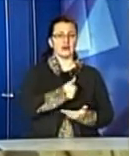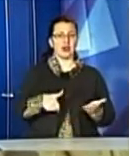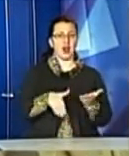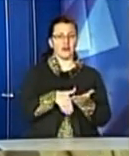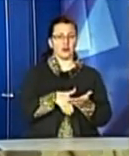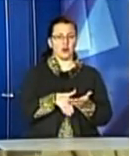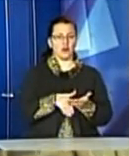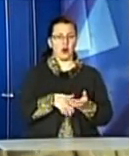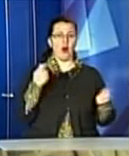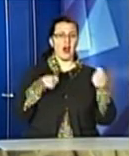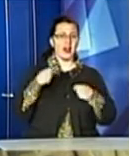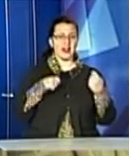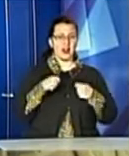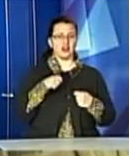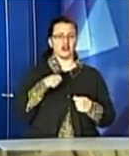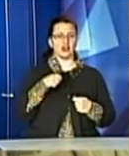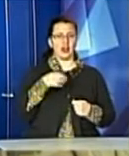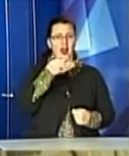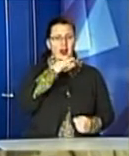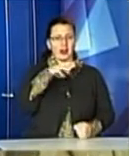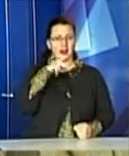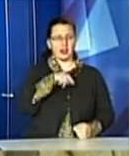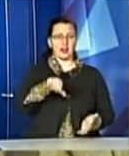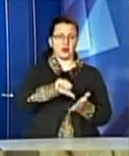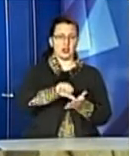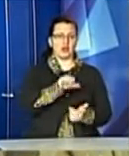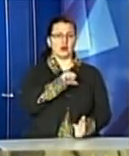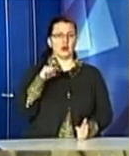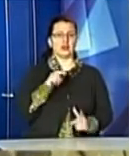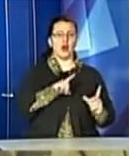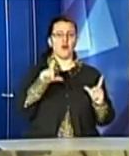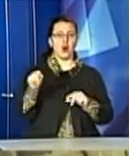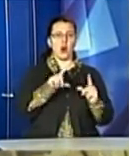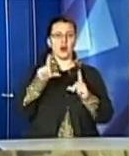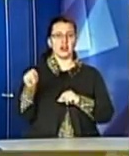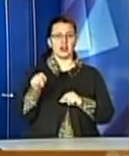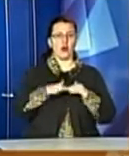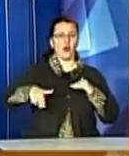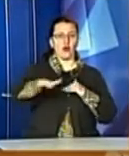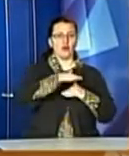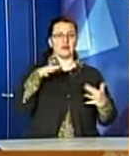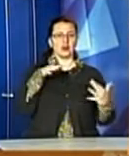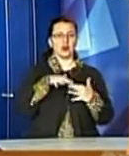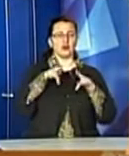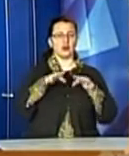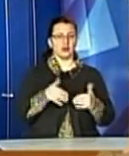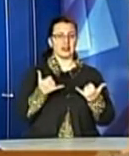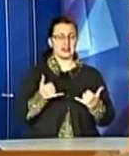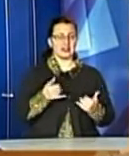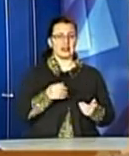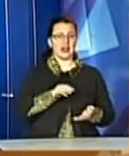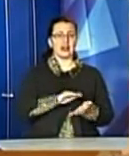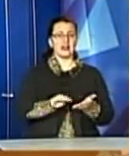допомогу, речі, ліки, приймав сам участь в поїздці в зону бойових дій. Зараз справа у Генеральній